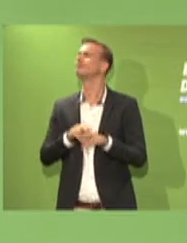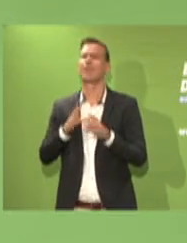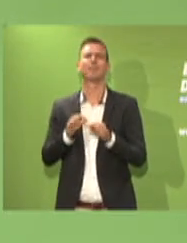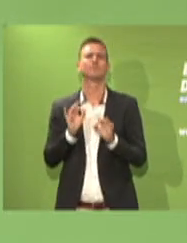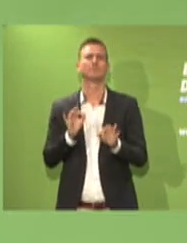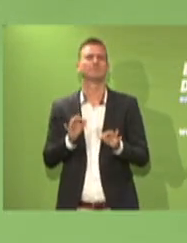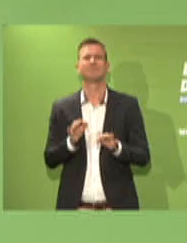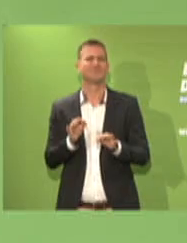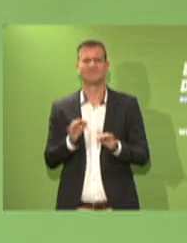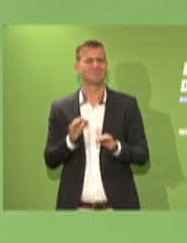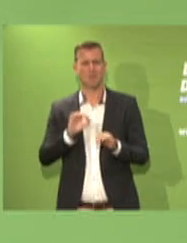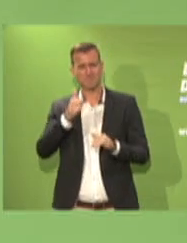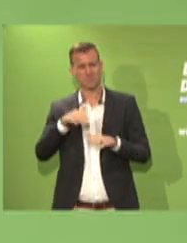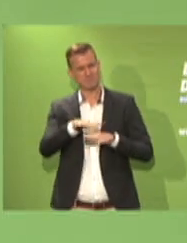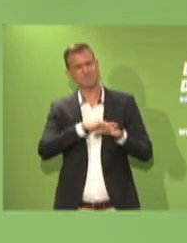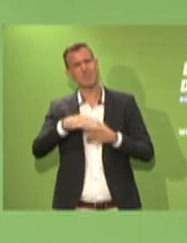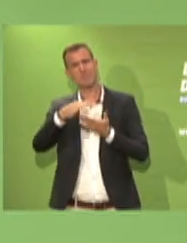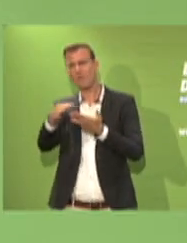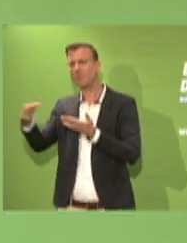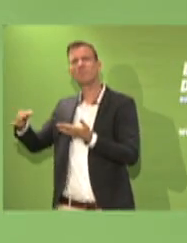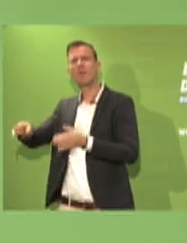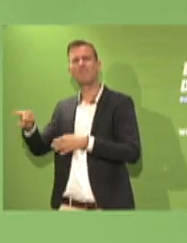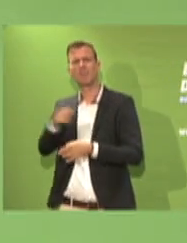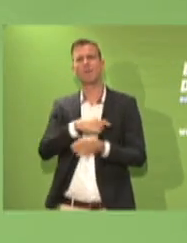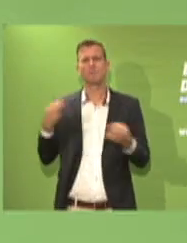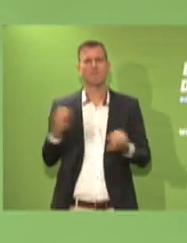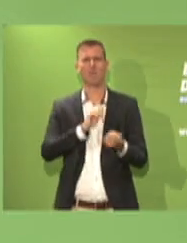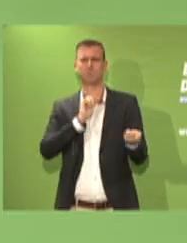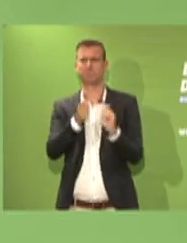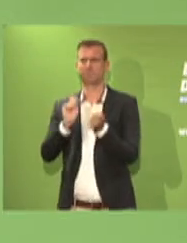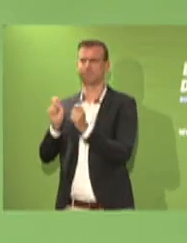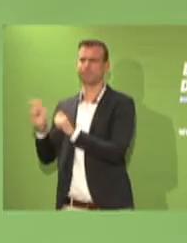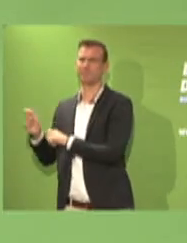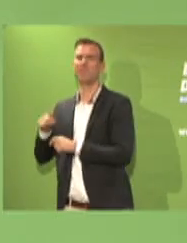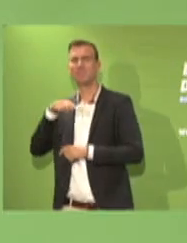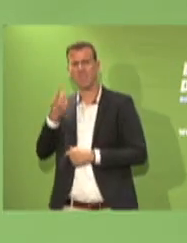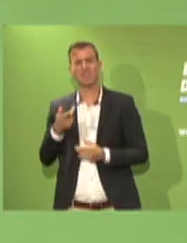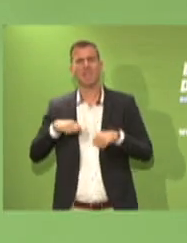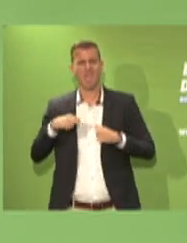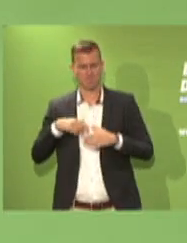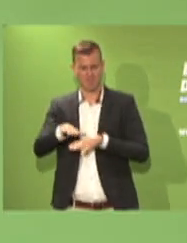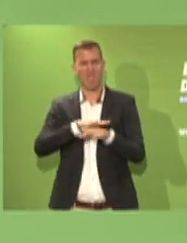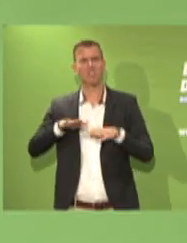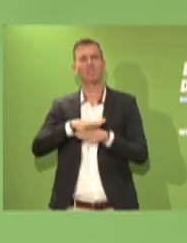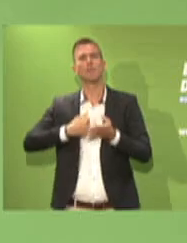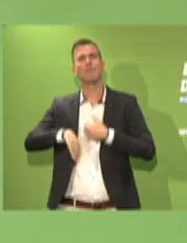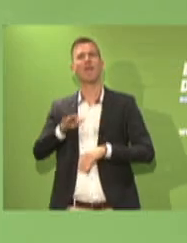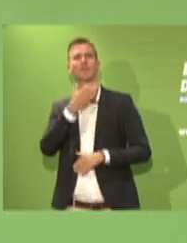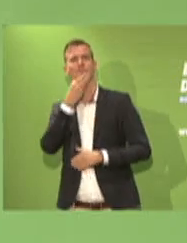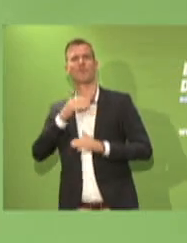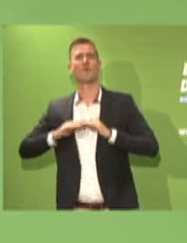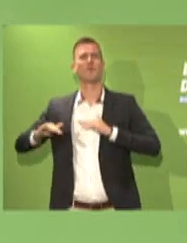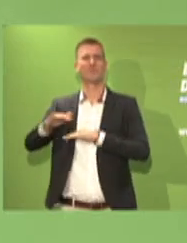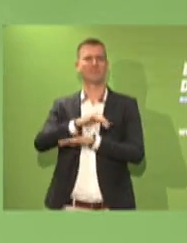in den ländlich geprägten Regionen es einen Wandel braucht in vielen Bereichen, damit eben das Leben auf dem Land in Zukunft attraktiv